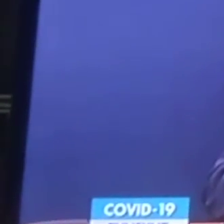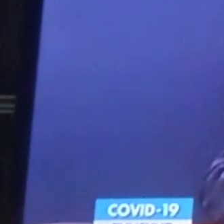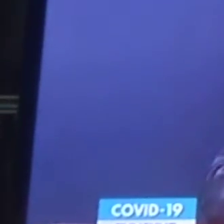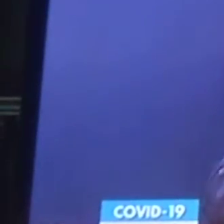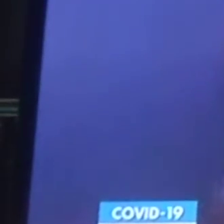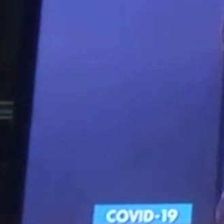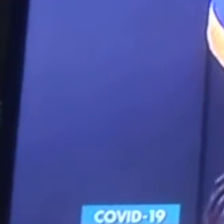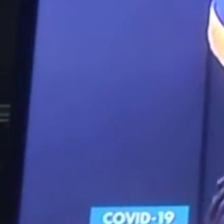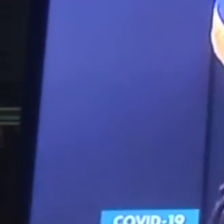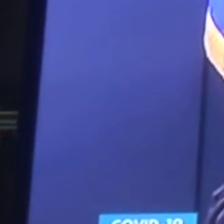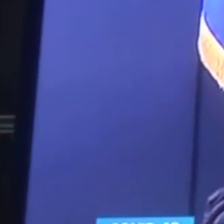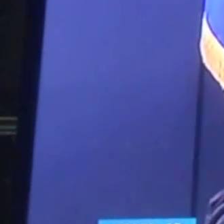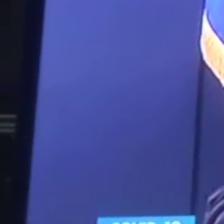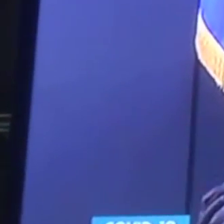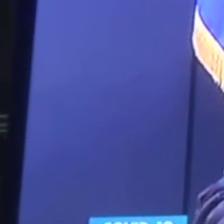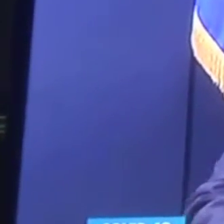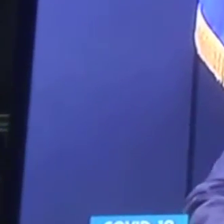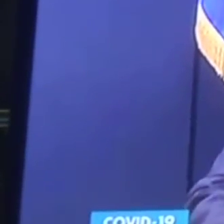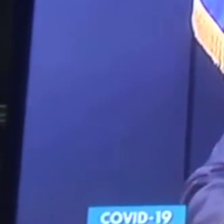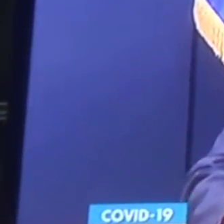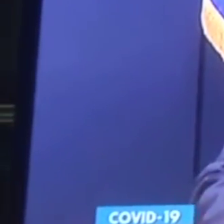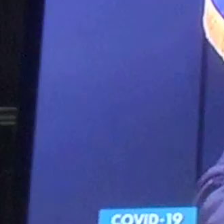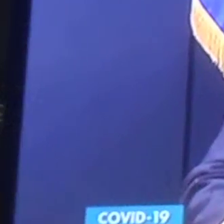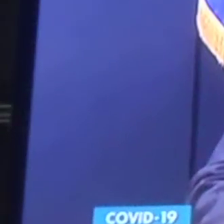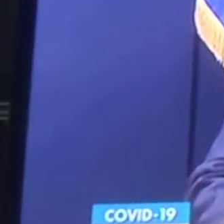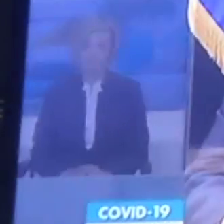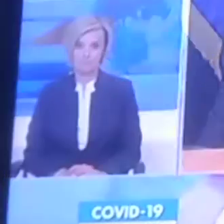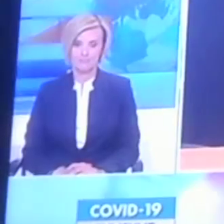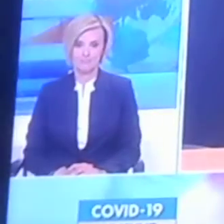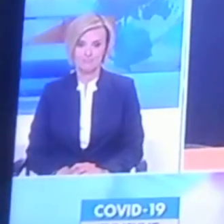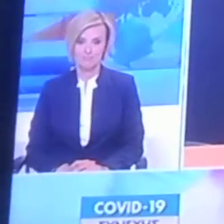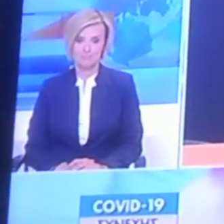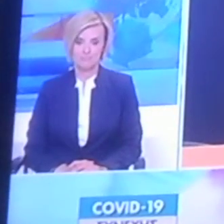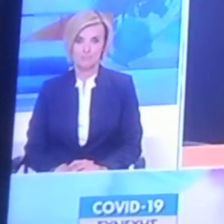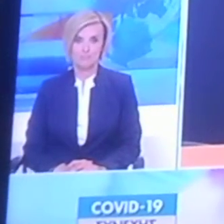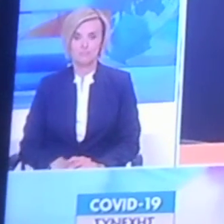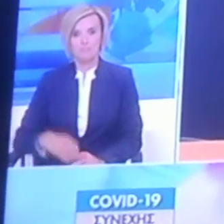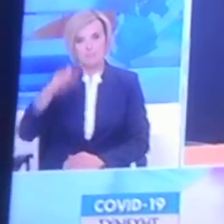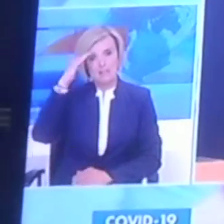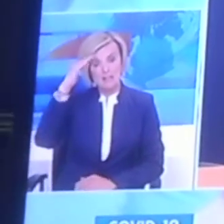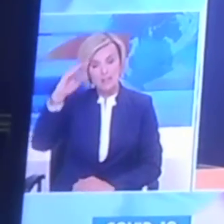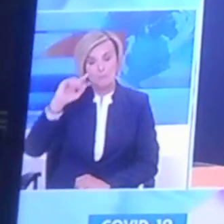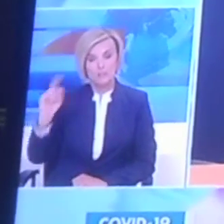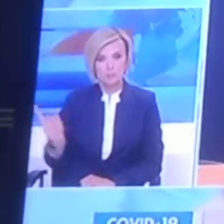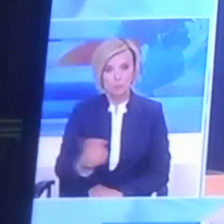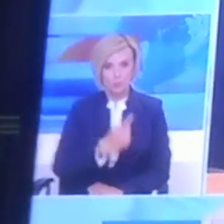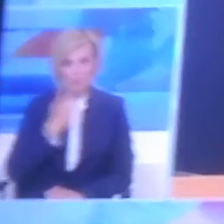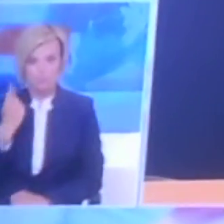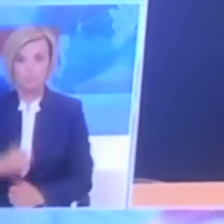Πάμε να συνδεθούμε με τον κύριο Τσιόδρα, καθώς ξεκίνησε η ενημέρωση. Καλησπέρα σε όλους.